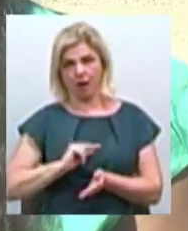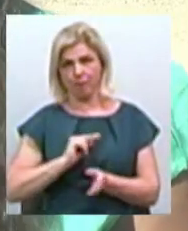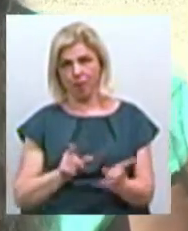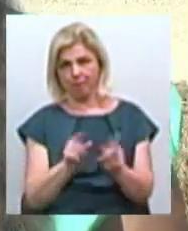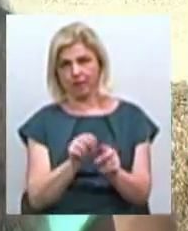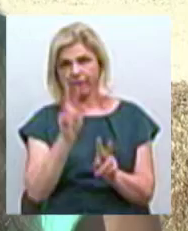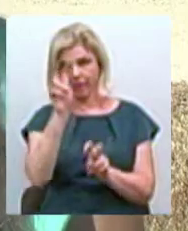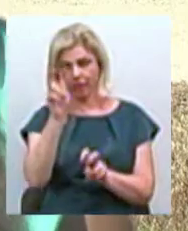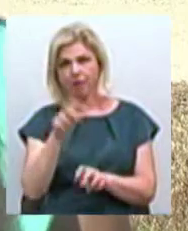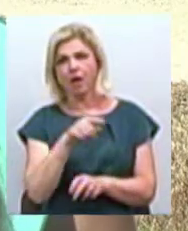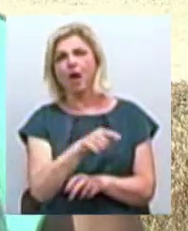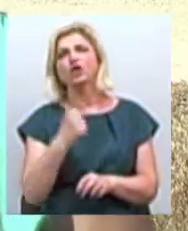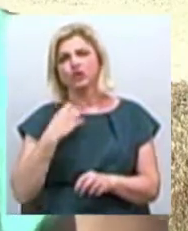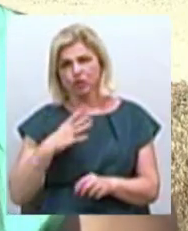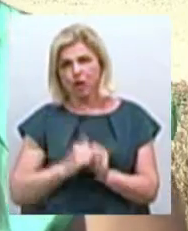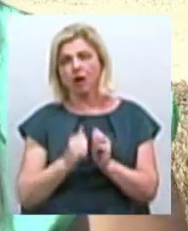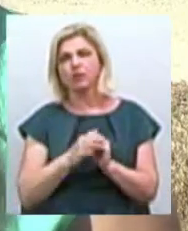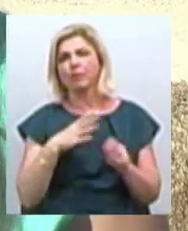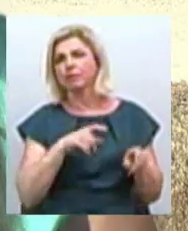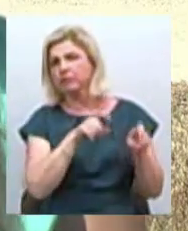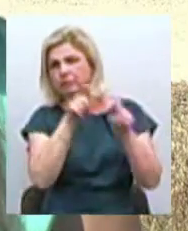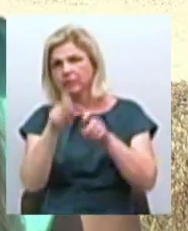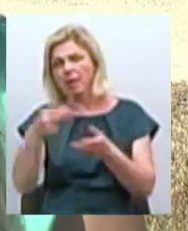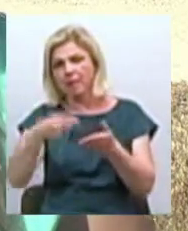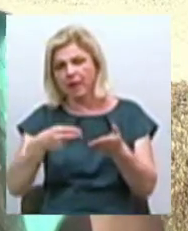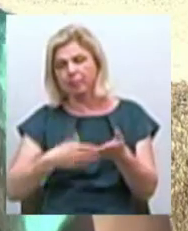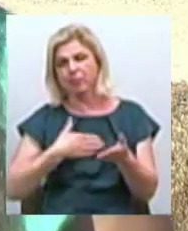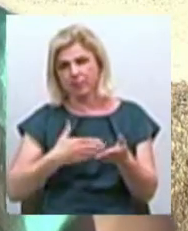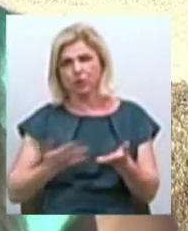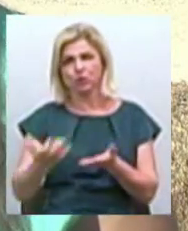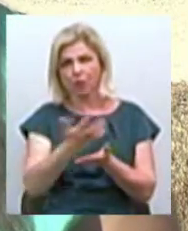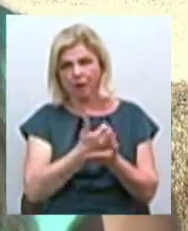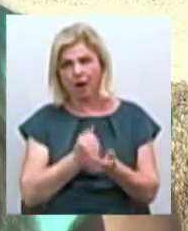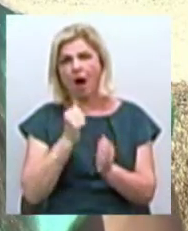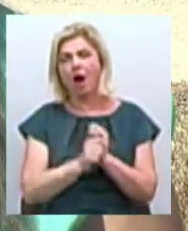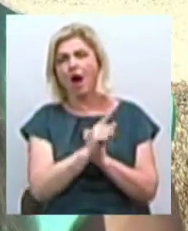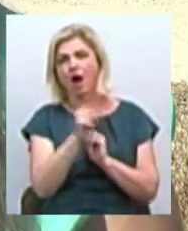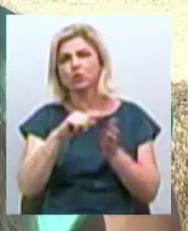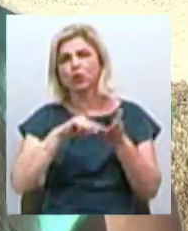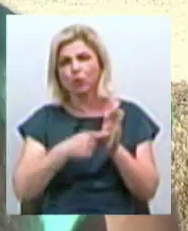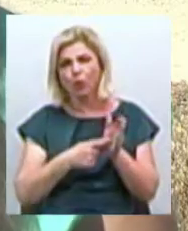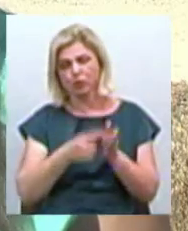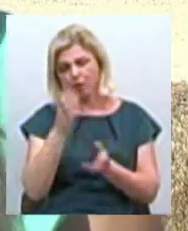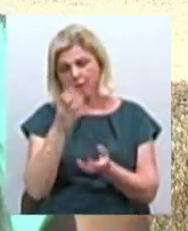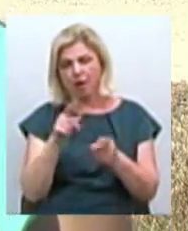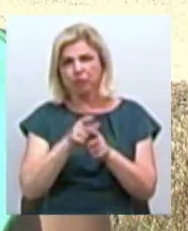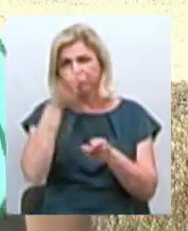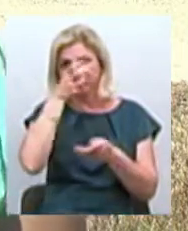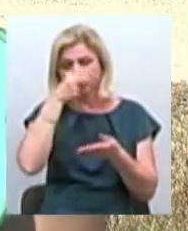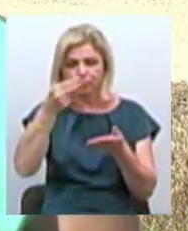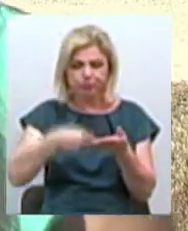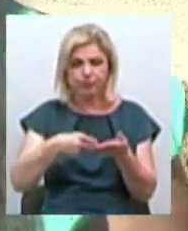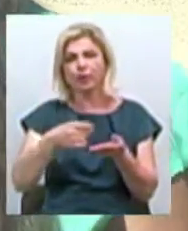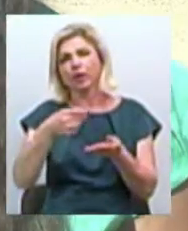підрядника ганяли по інстанціях за кожним підписом, кожну точку, крапку за п'яту. Було